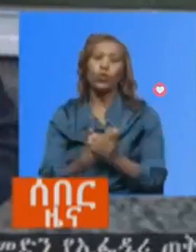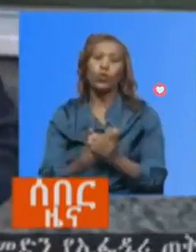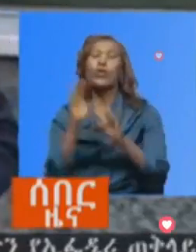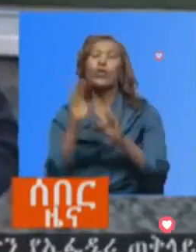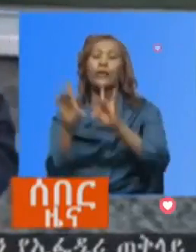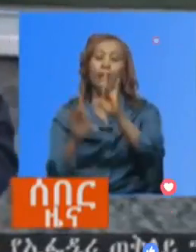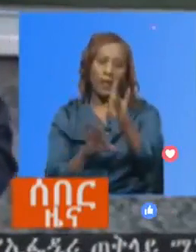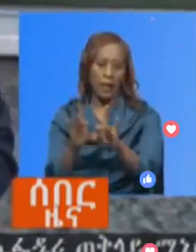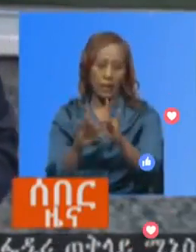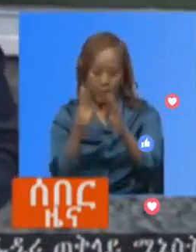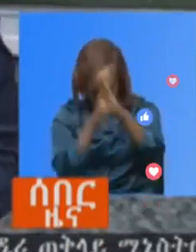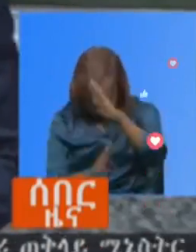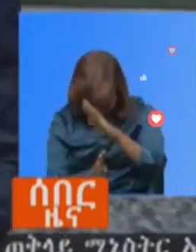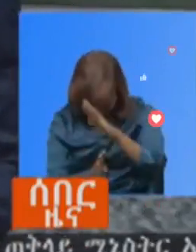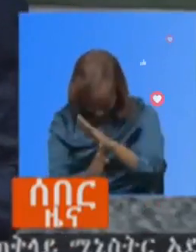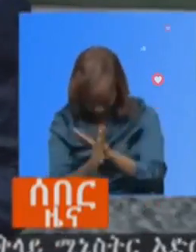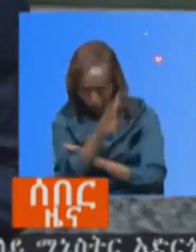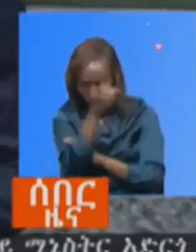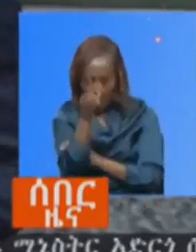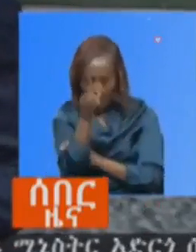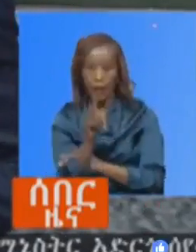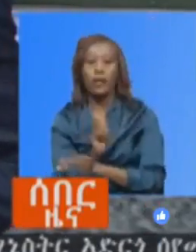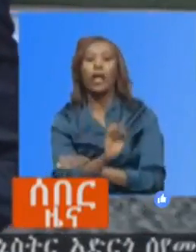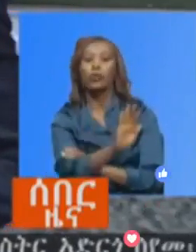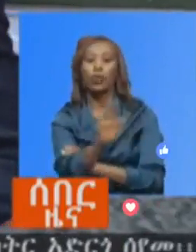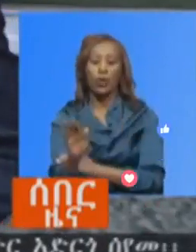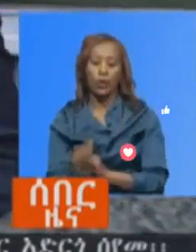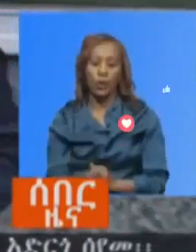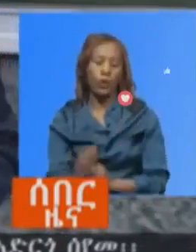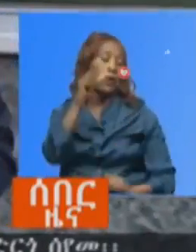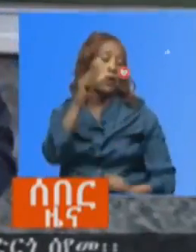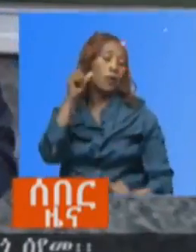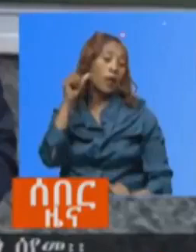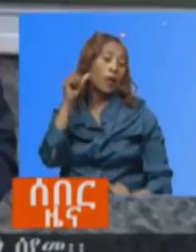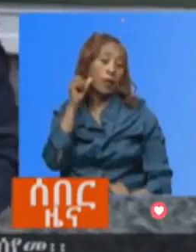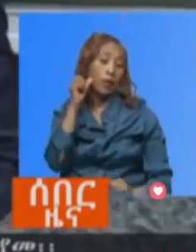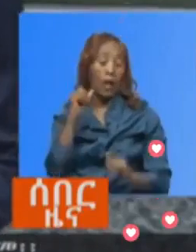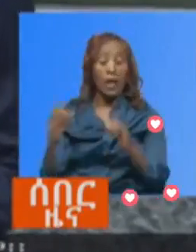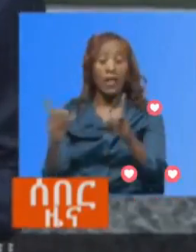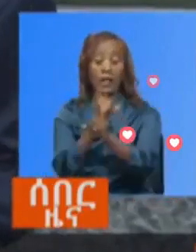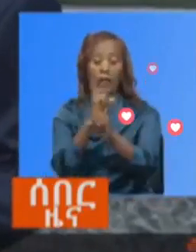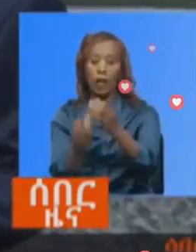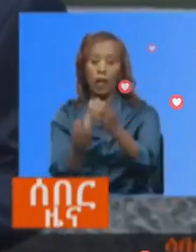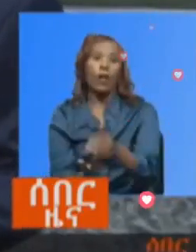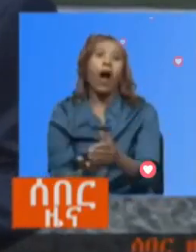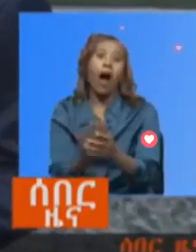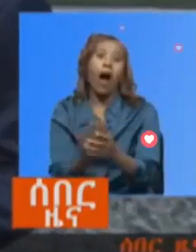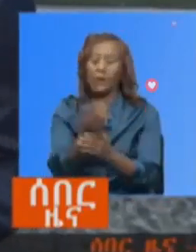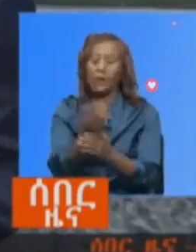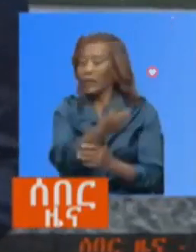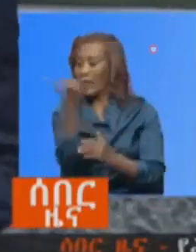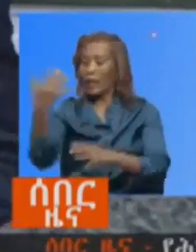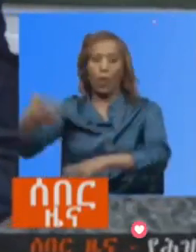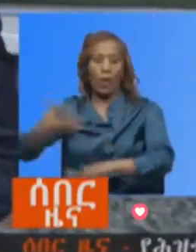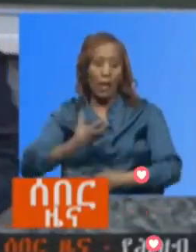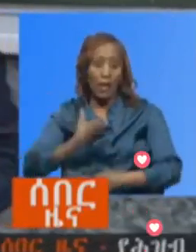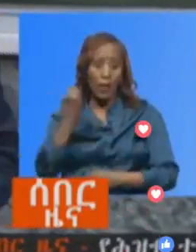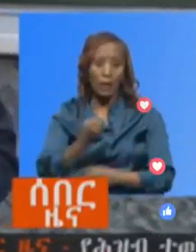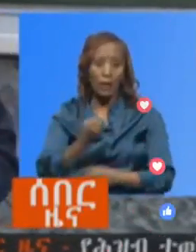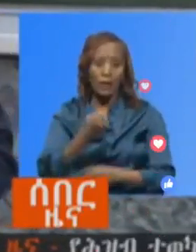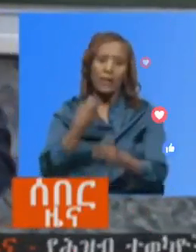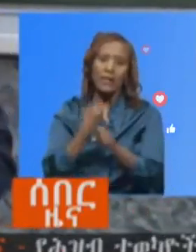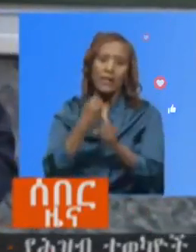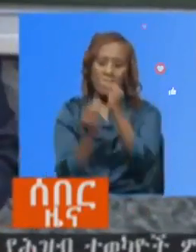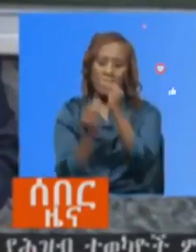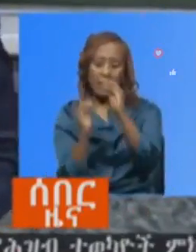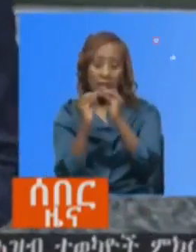እንድናደርግ በትህትና እጠይቃችኋለሁ። ትናንት የተፈጠረን ሀብት ከሌላው በመቀማት ሂሳብ